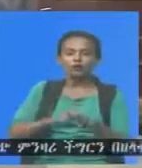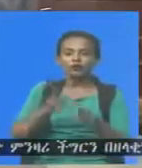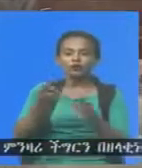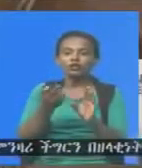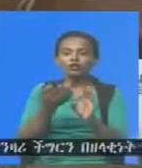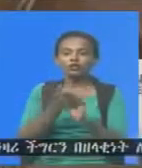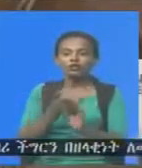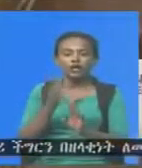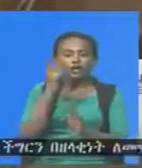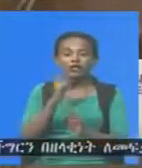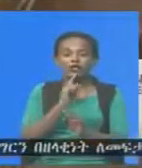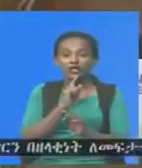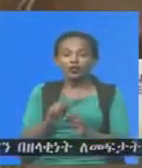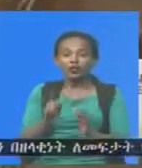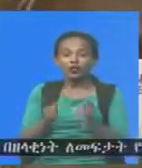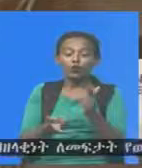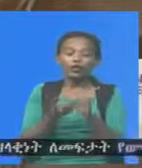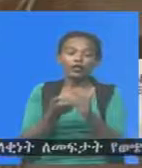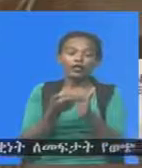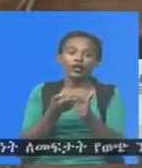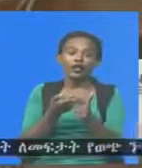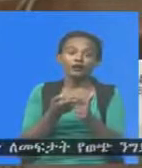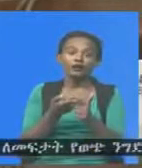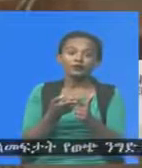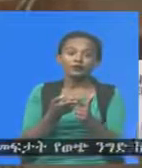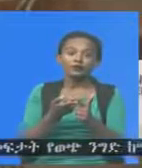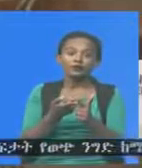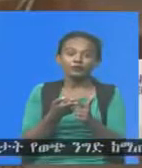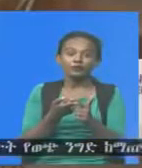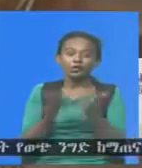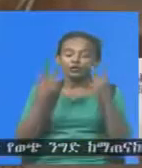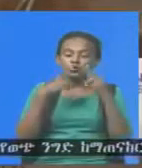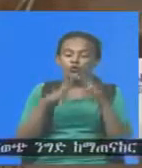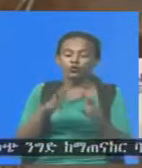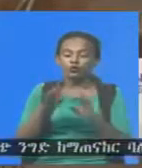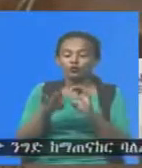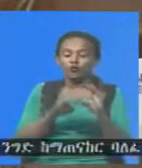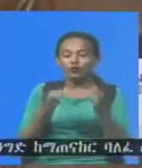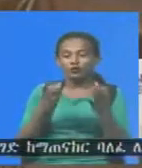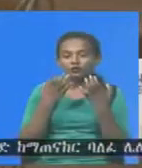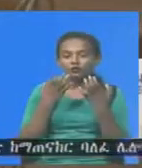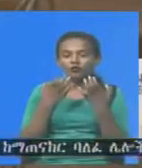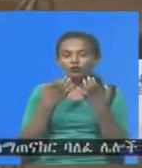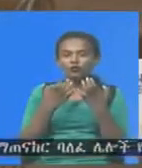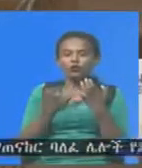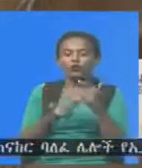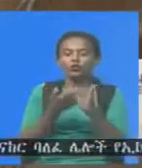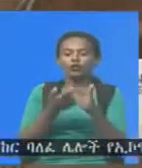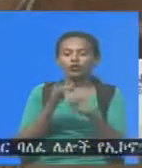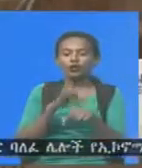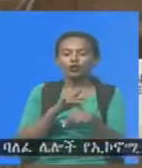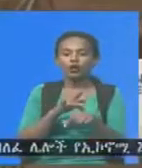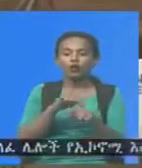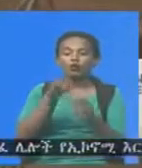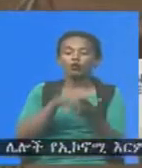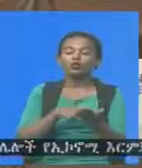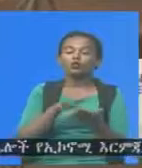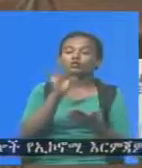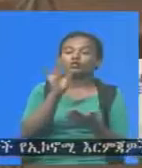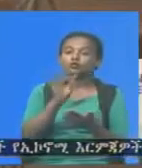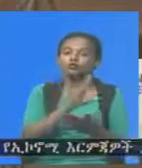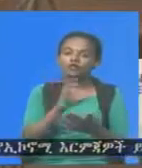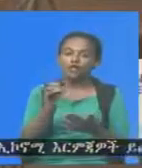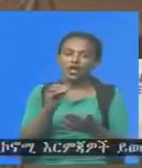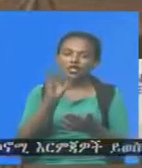እንዲታይ ነው። ሁለተኛ ትኩረት ማድረግ የፈለኩት በሁለተኛው ላይ ነው። በ2008 እና